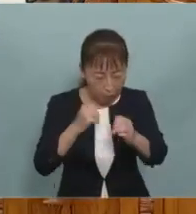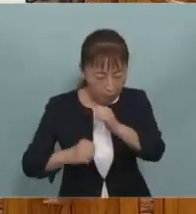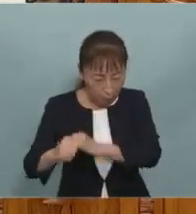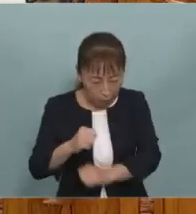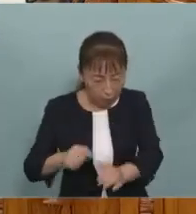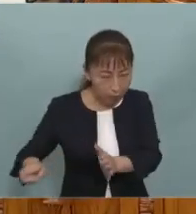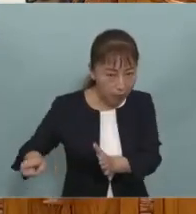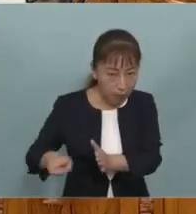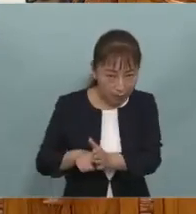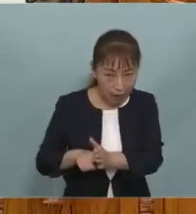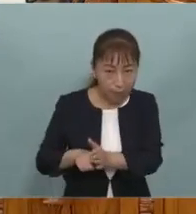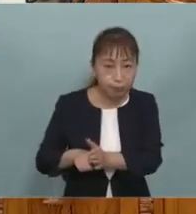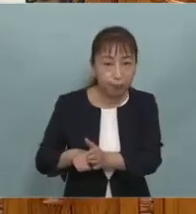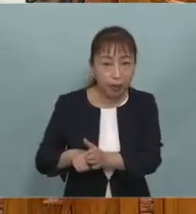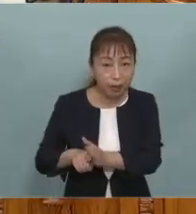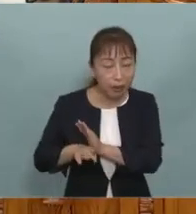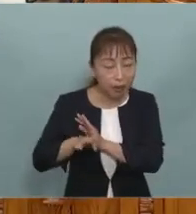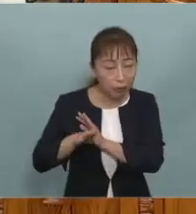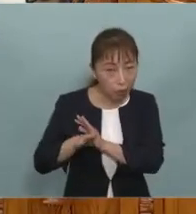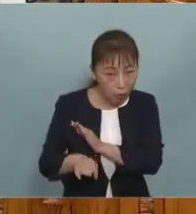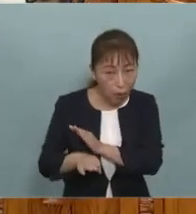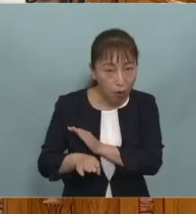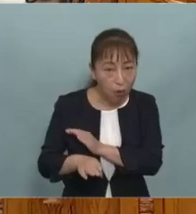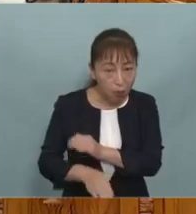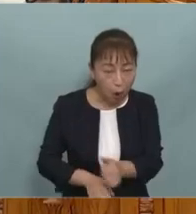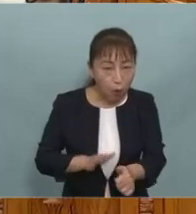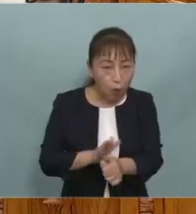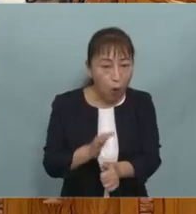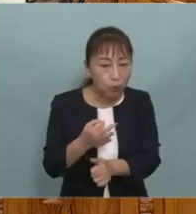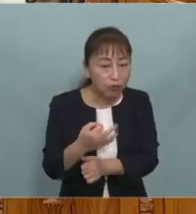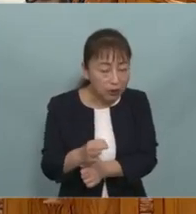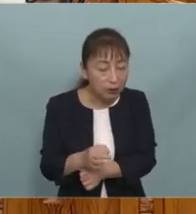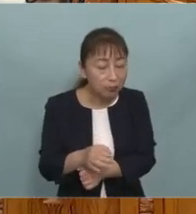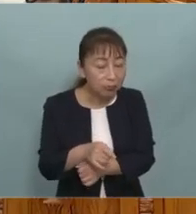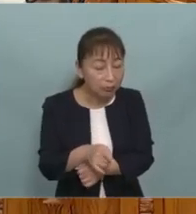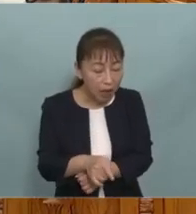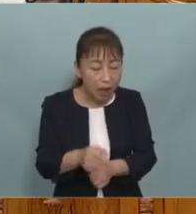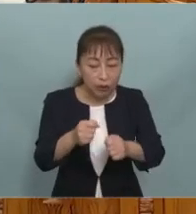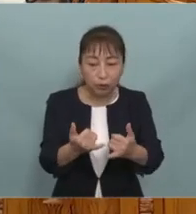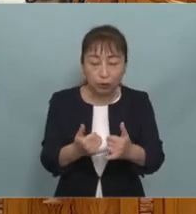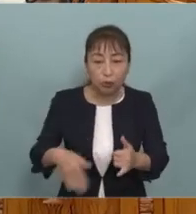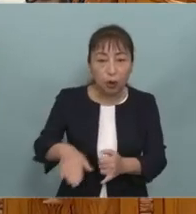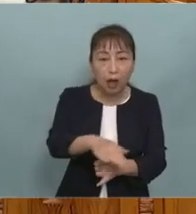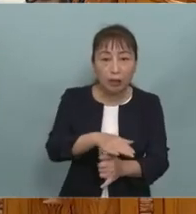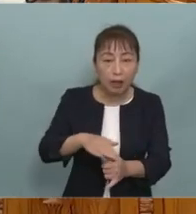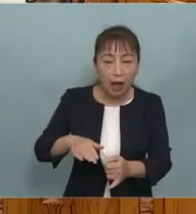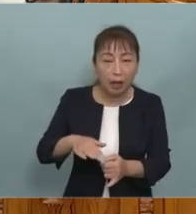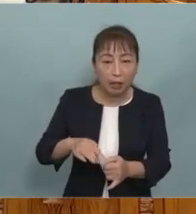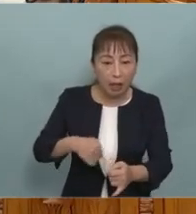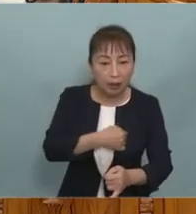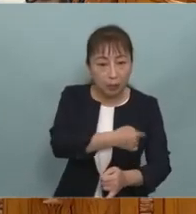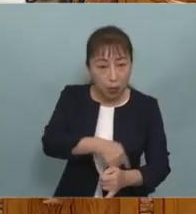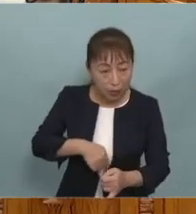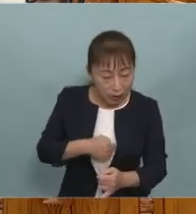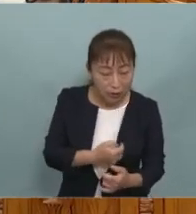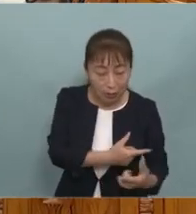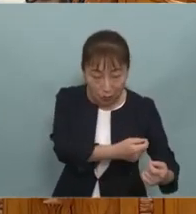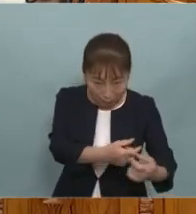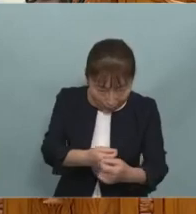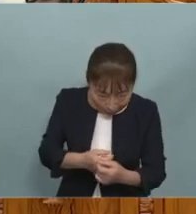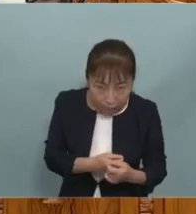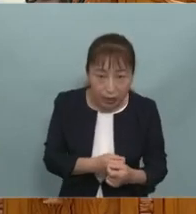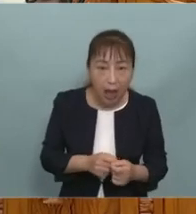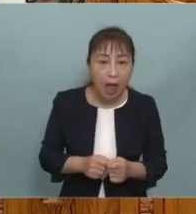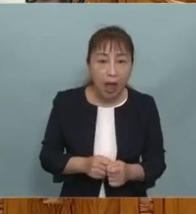た以来交付金などを活用し住民の方々が気持ちを1つにして超